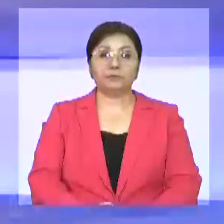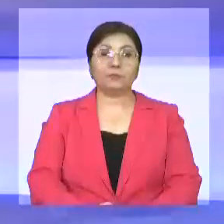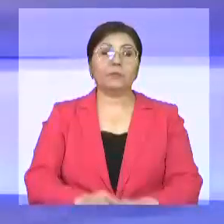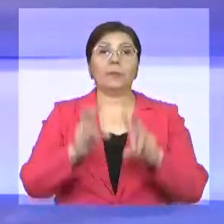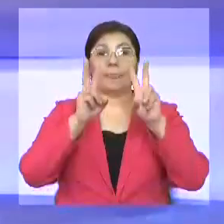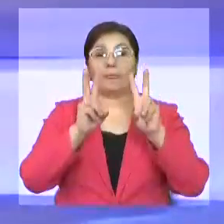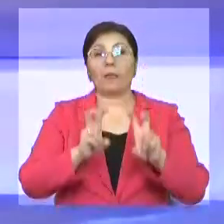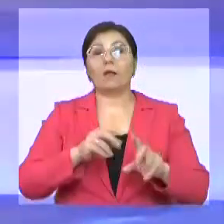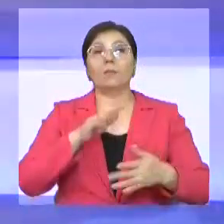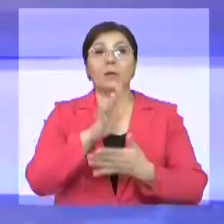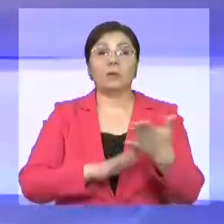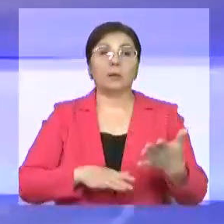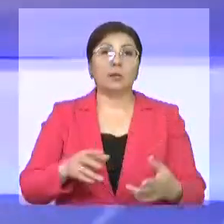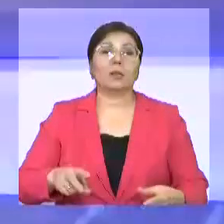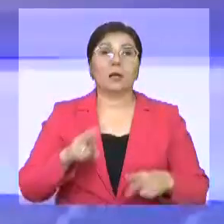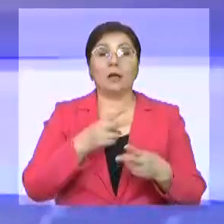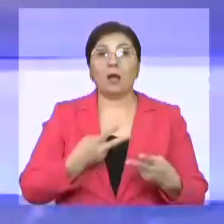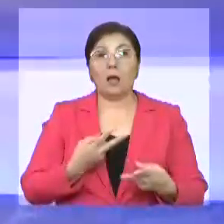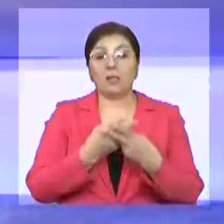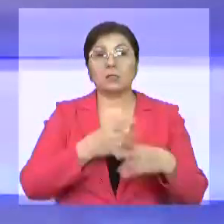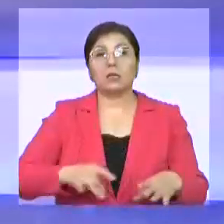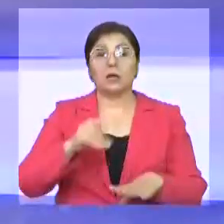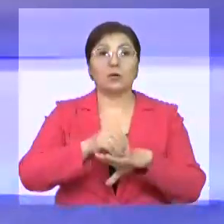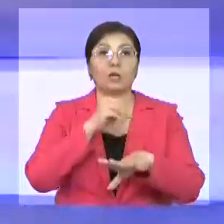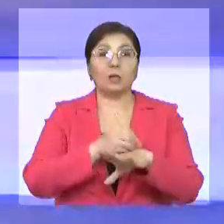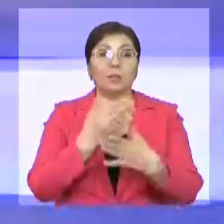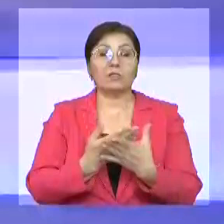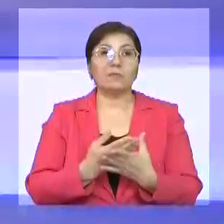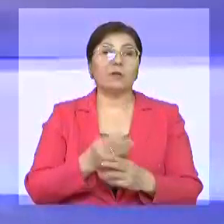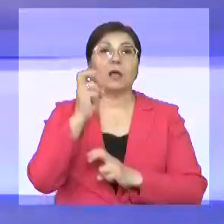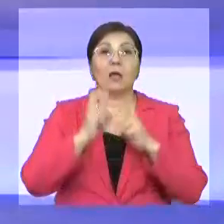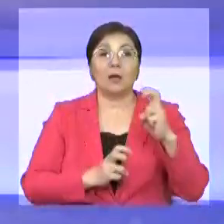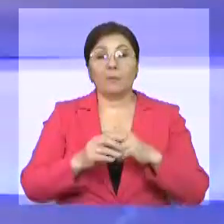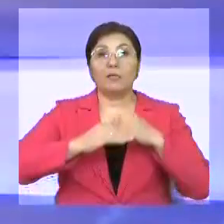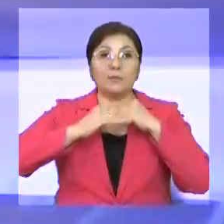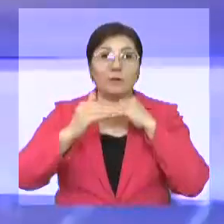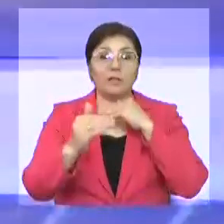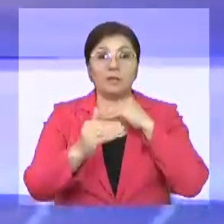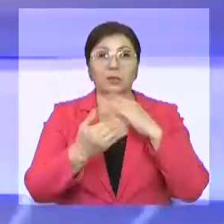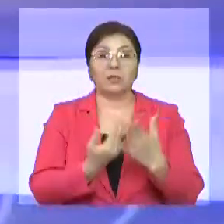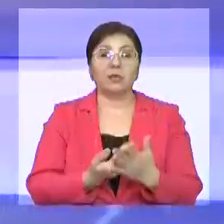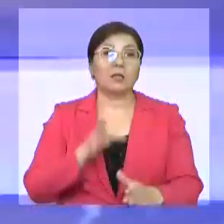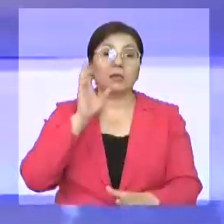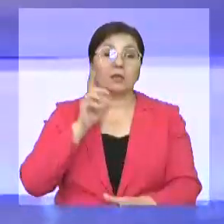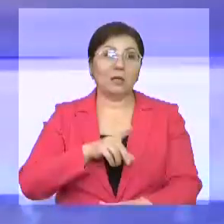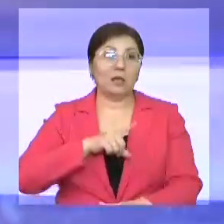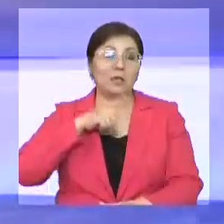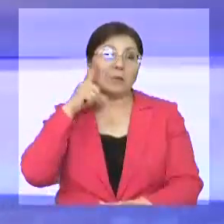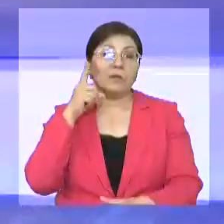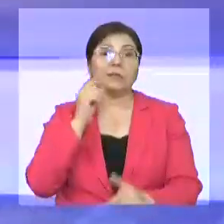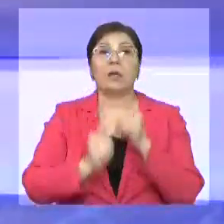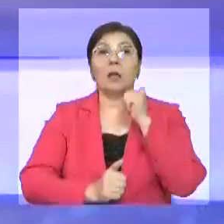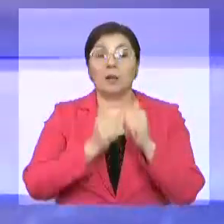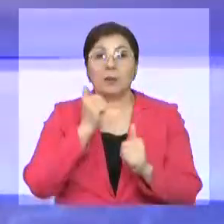Тақырыпты өрбітейік. Астана ауданы әкімдігі «Таза Қазақстан» акциясы аясында кәсіпорындар мен ұйымдар арасында абаттандырылған аумақ